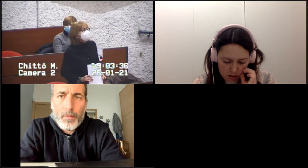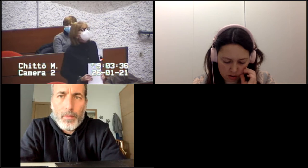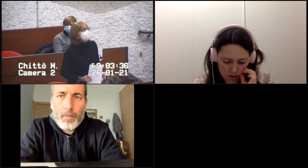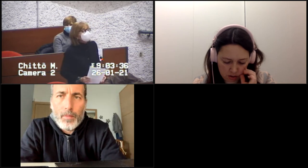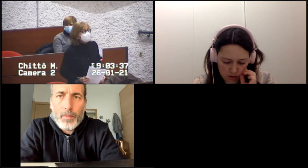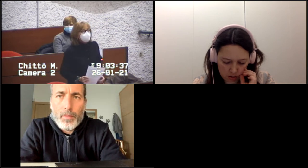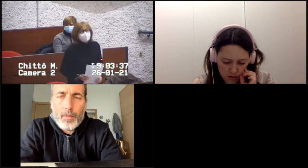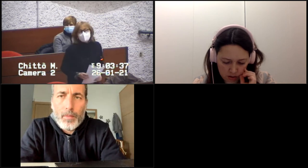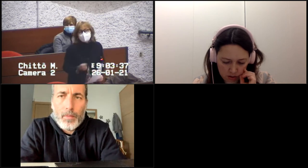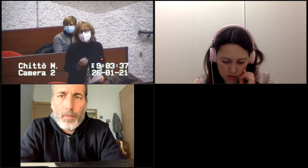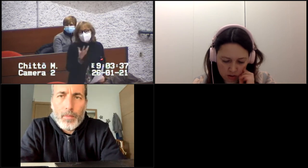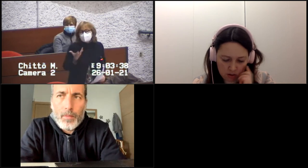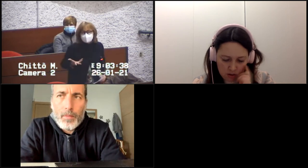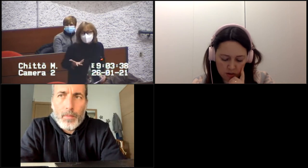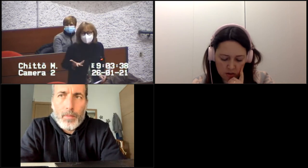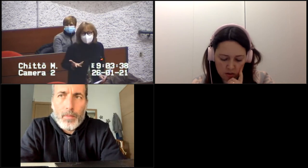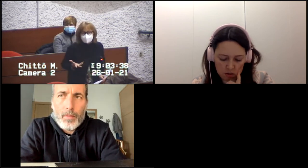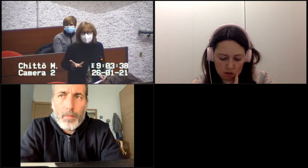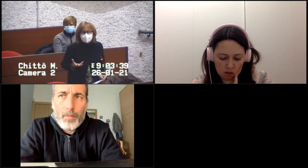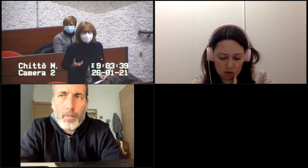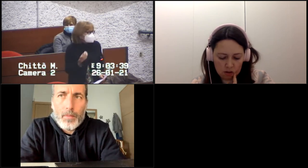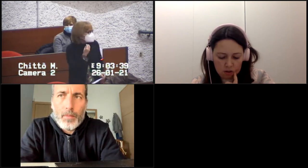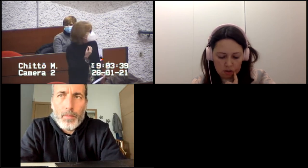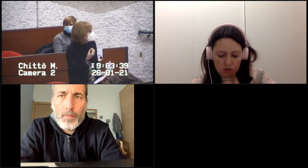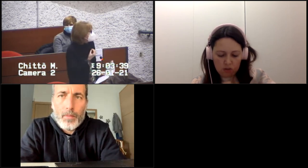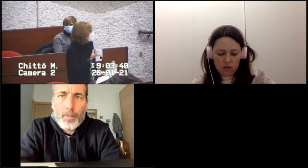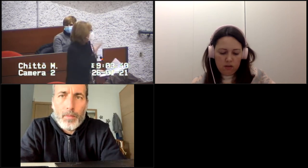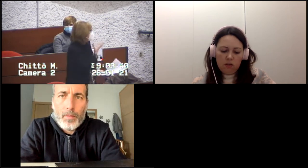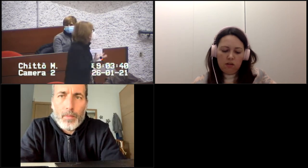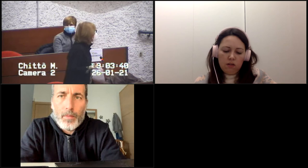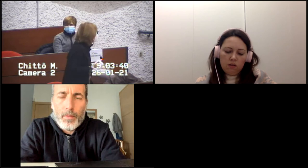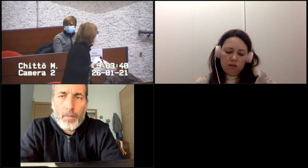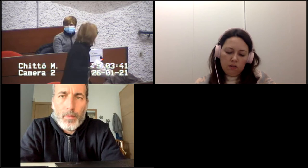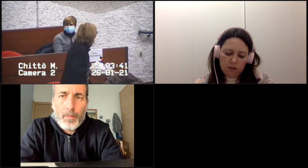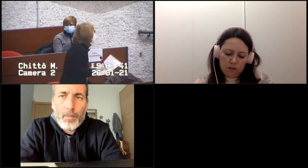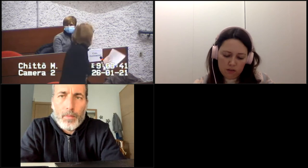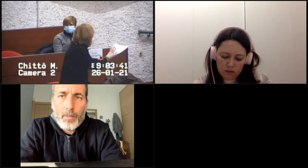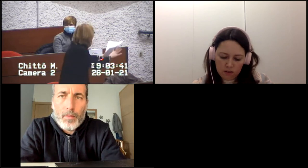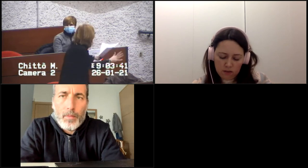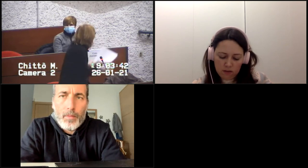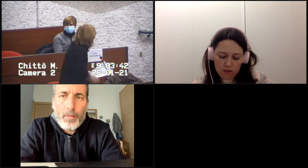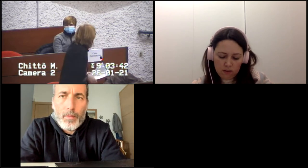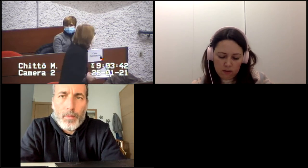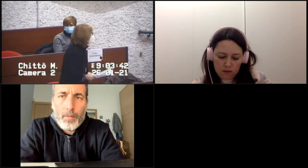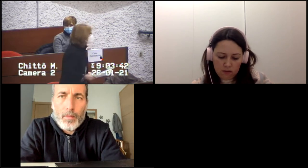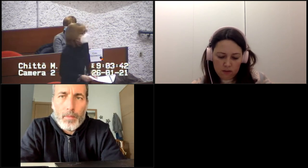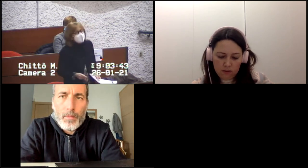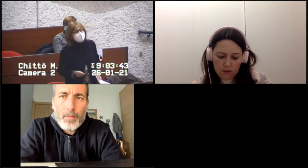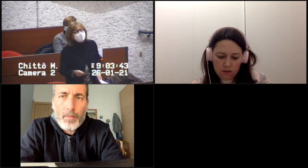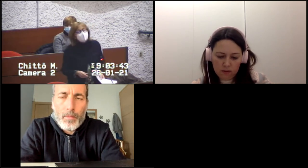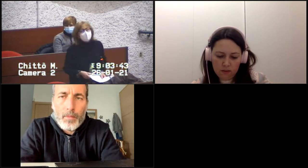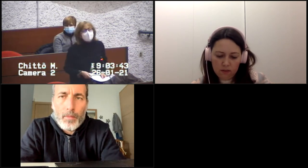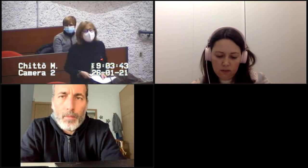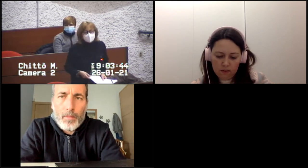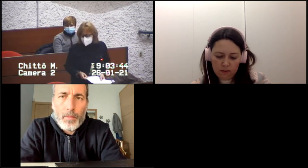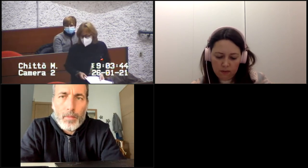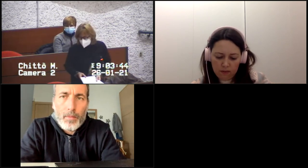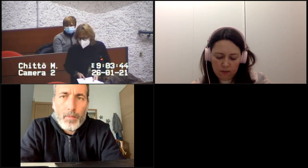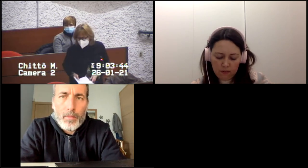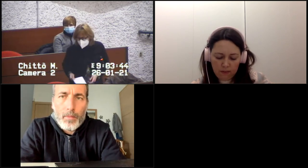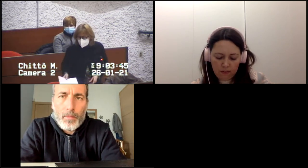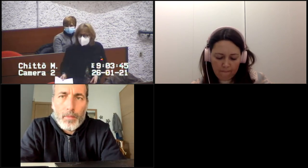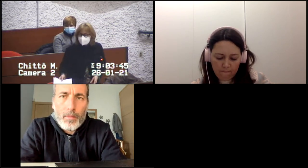questa esclusione. E allora il fatto che possa essere esclusa una città ci viene da dire perché la legge regionale lo fa, ma comunque poco importa, il principio politico